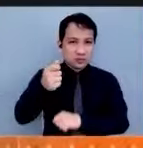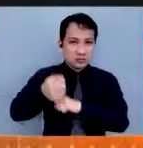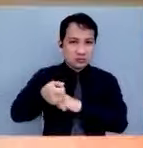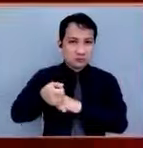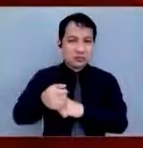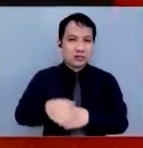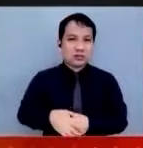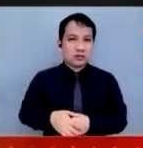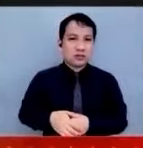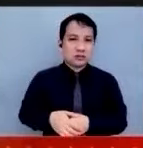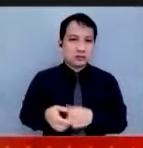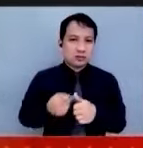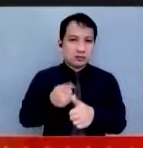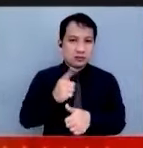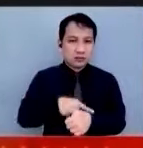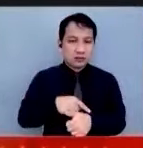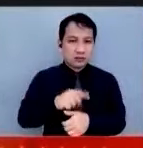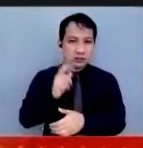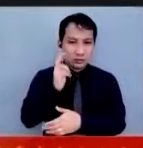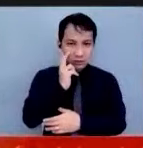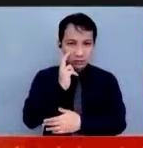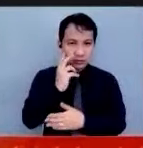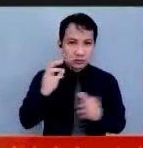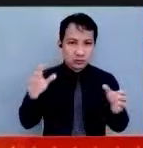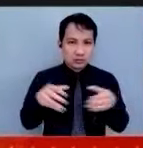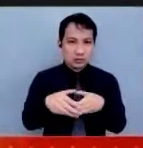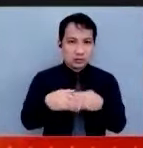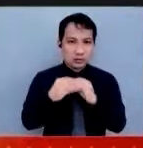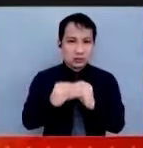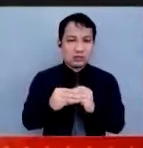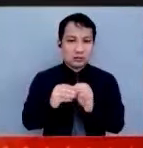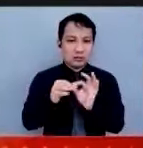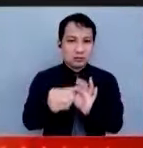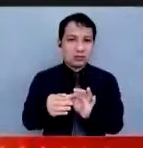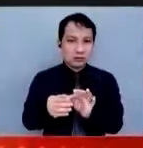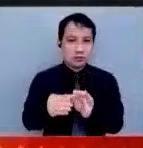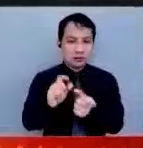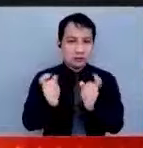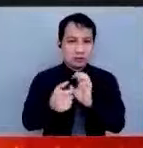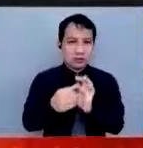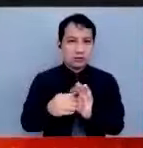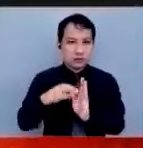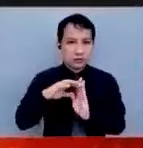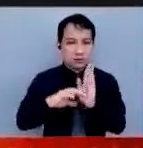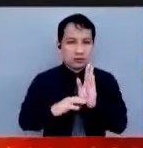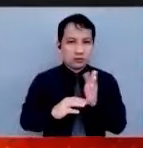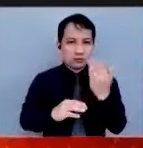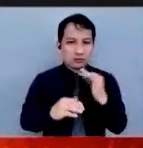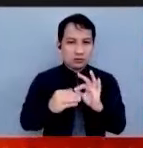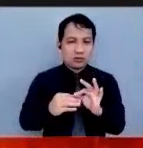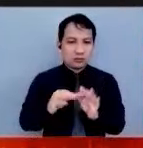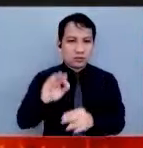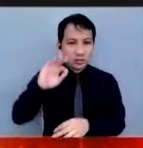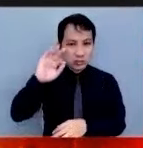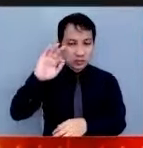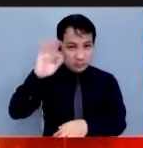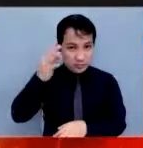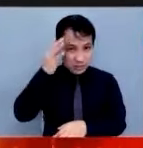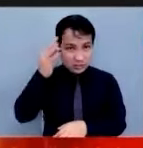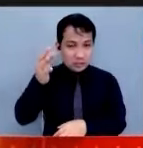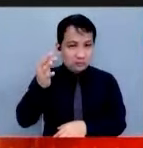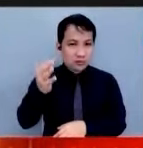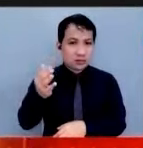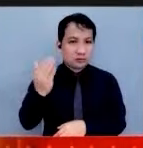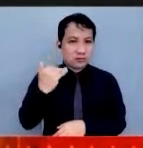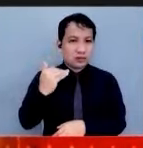ni dating Pangulong Duterte, bumuo na agad siya ng komisyon para amyendan ang konstitusyon at gawing federal ang form of government ng